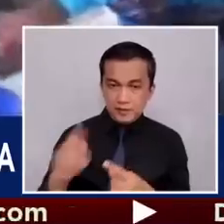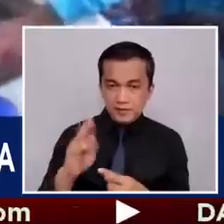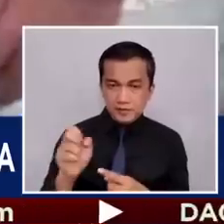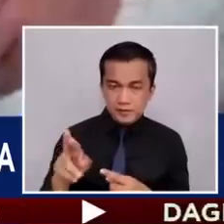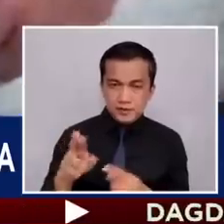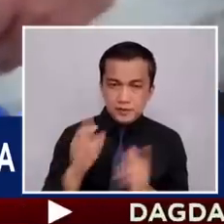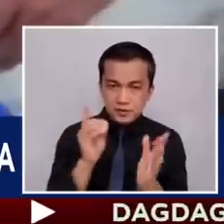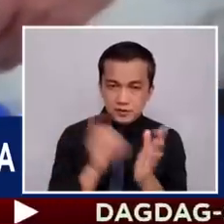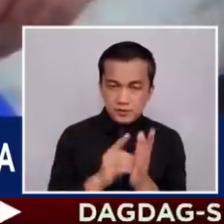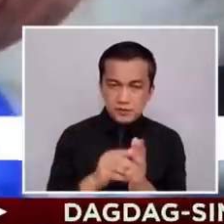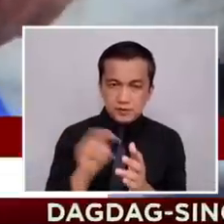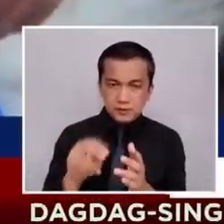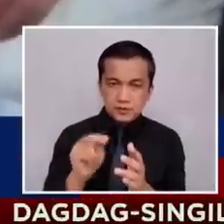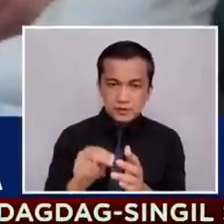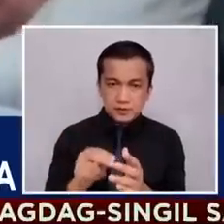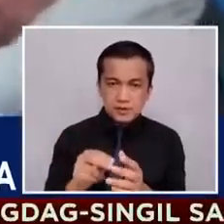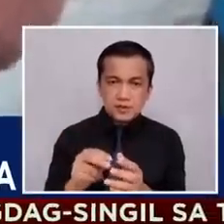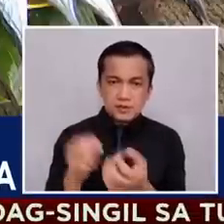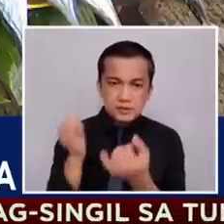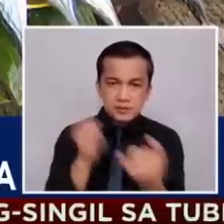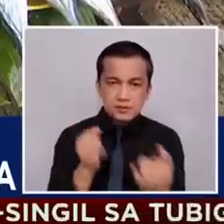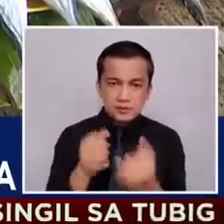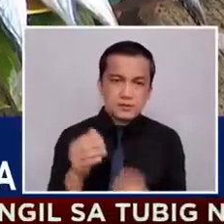ang pangangailangan na mag-import ng isda,